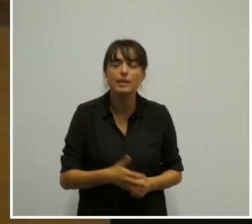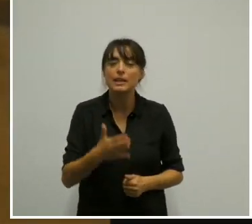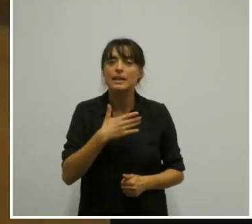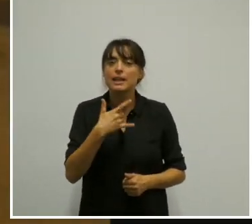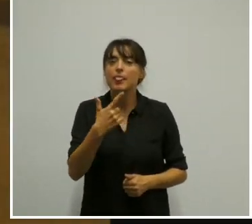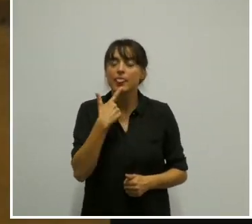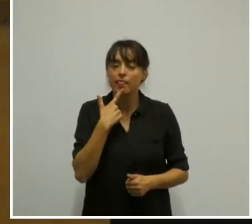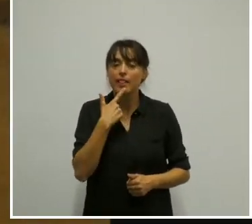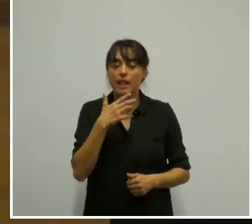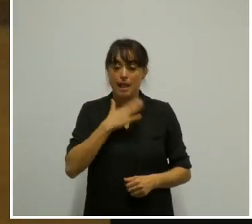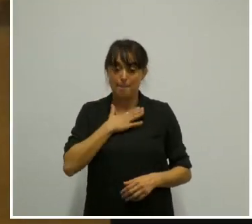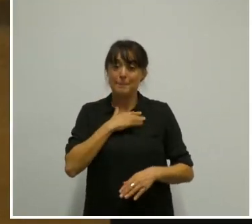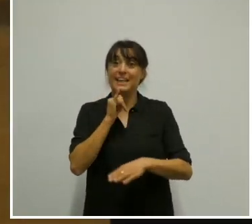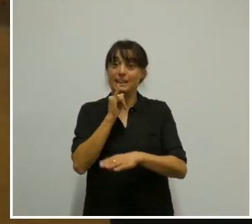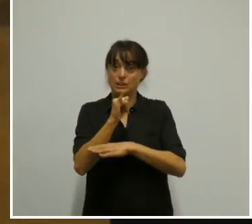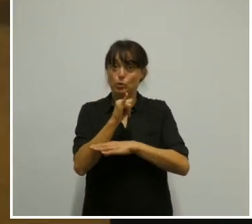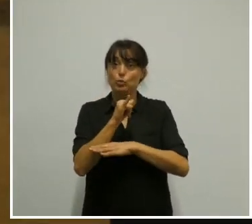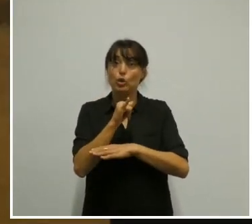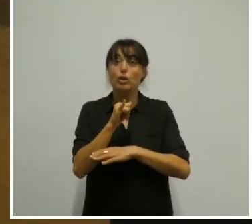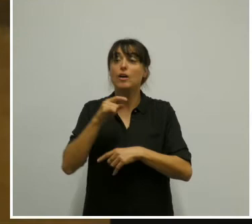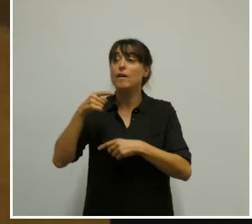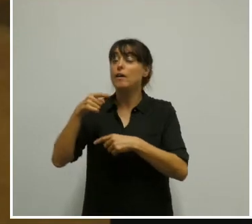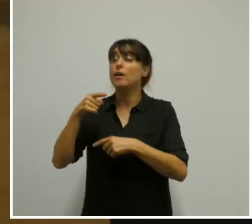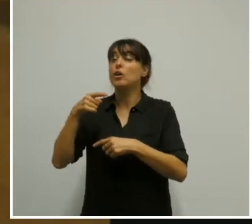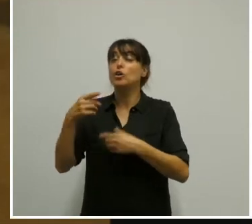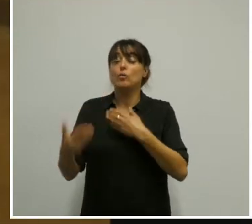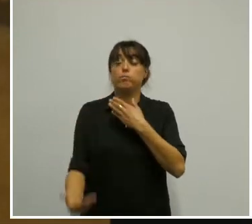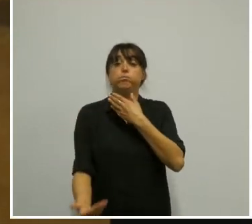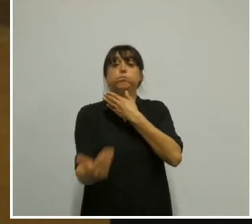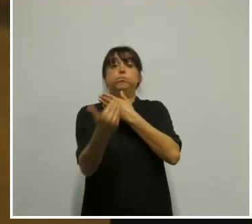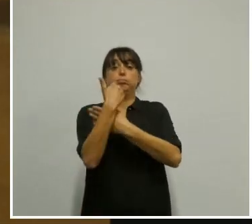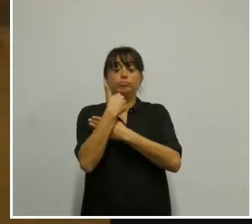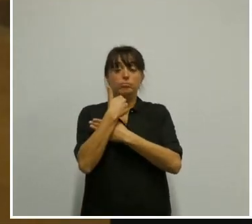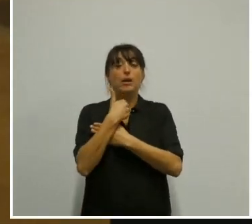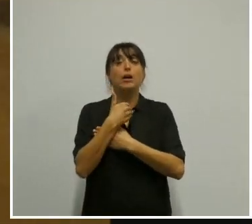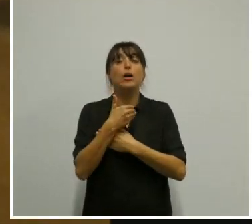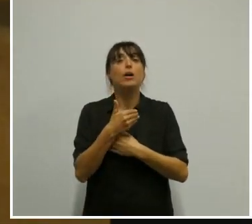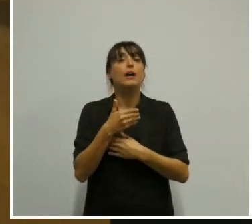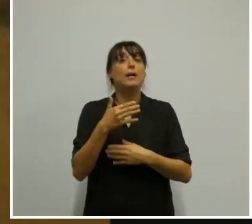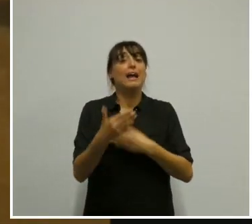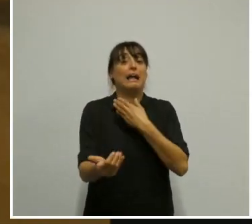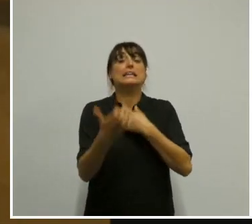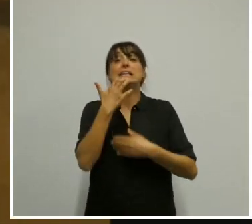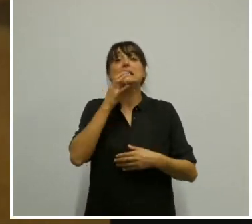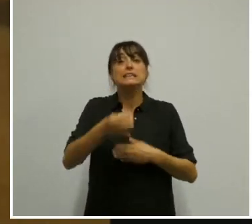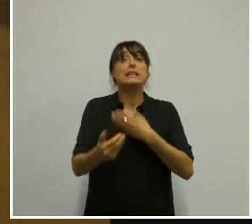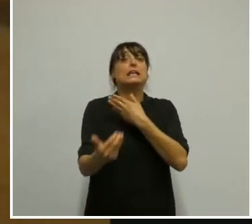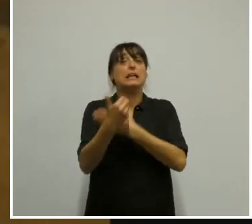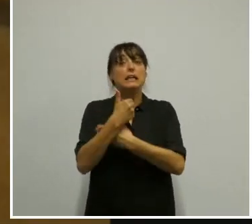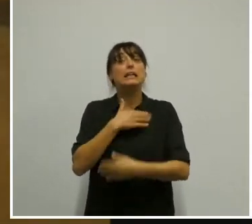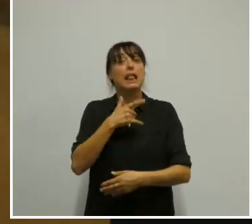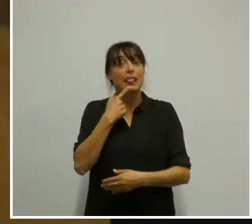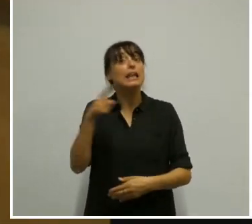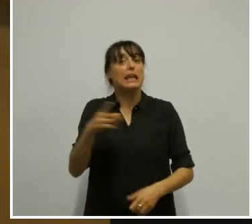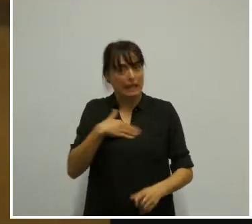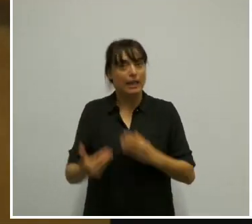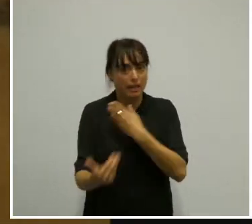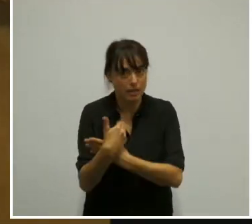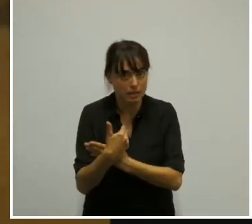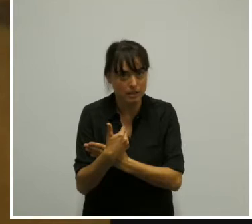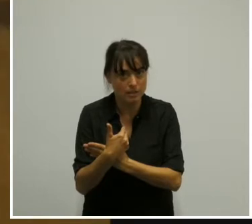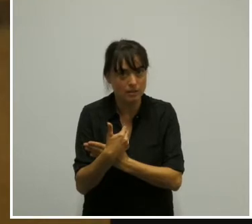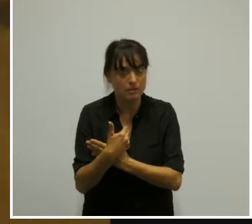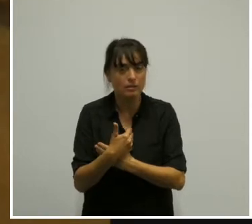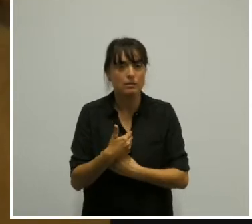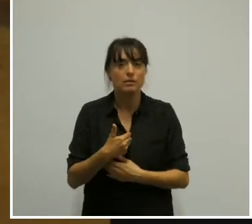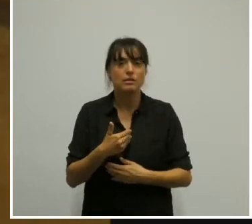no hagin volgut venir al nostre centre, perquè això en el passat sí que alguna vegada ha succeït. Fa anys. A mig curs,